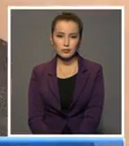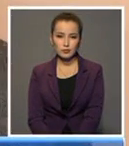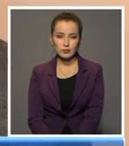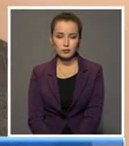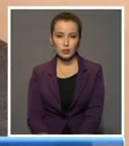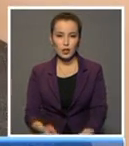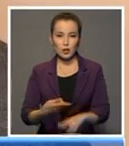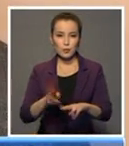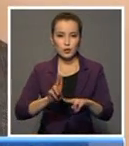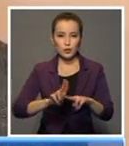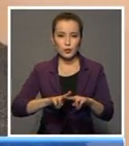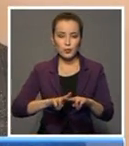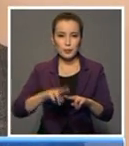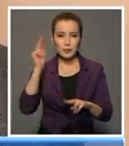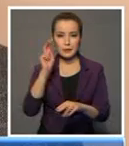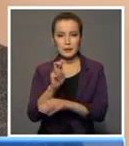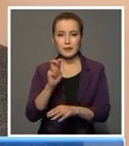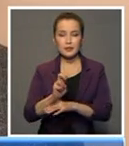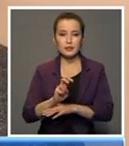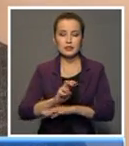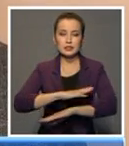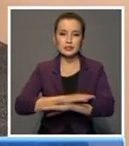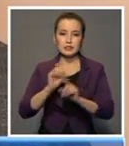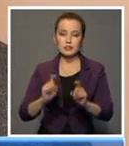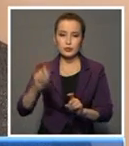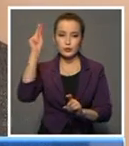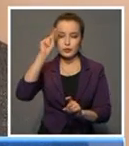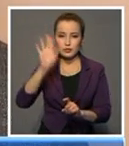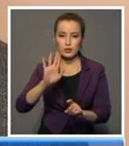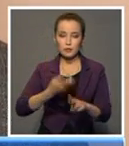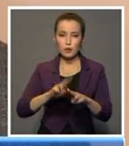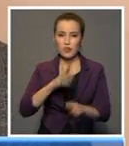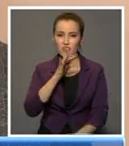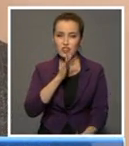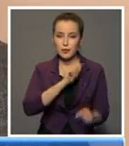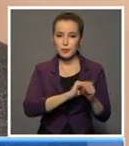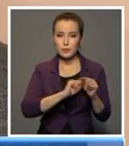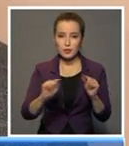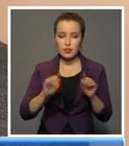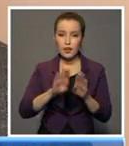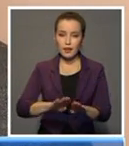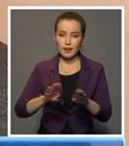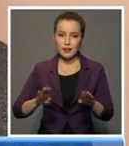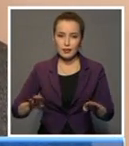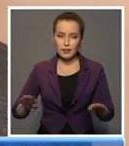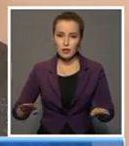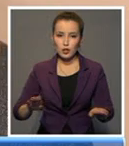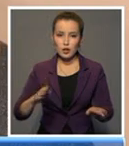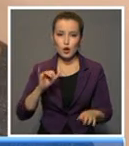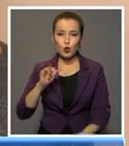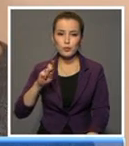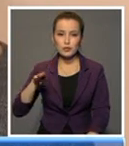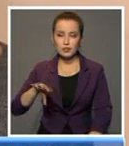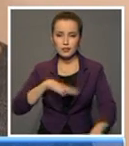Бұл партада отырып балалар сабақ оқиды деген емес. Бұл кезде жаңағы балалармен ұлттық бірыңғай